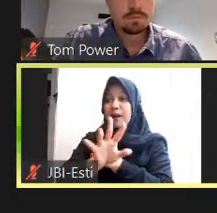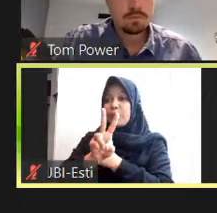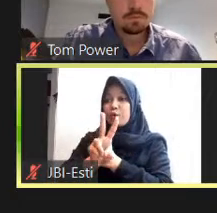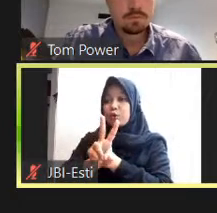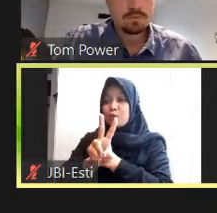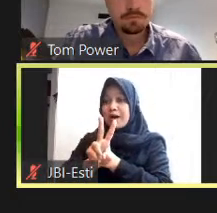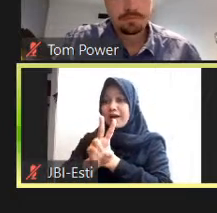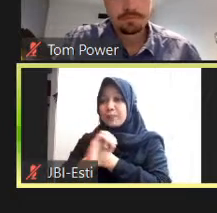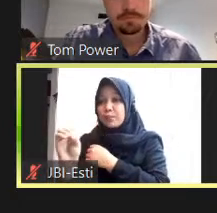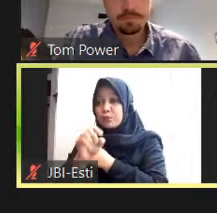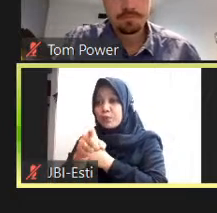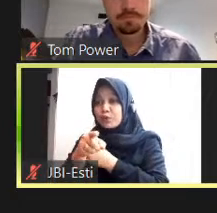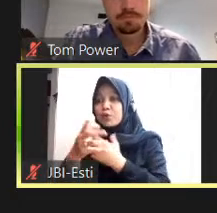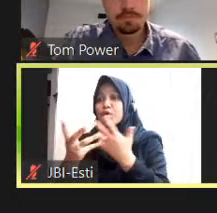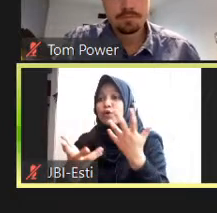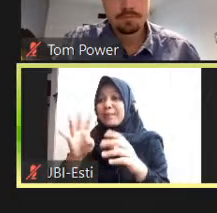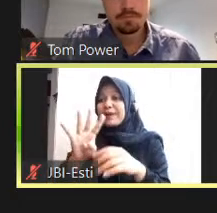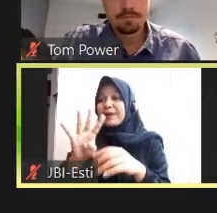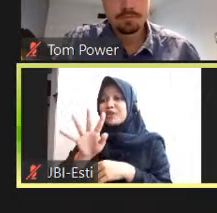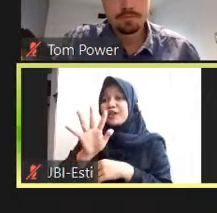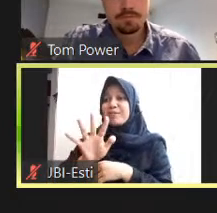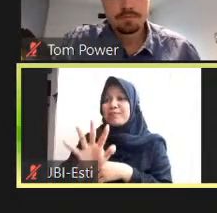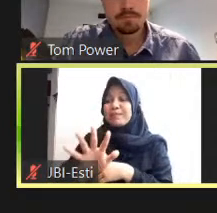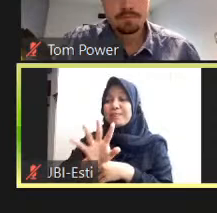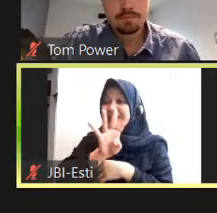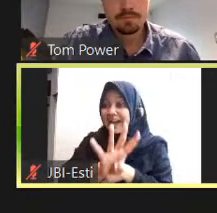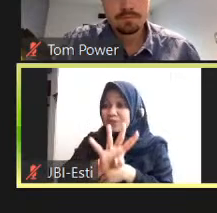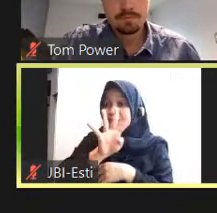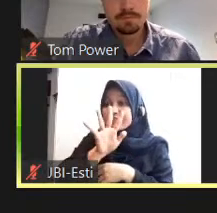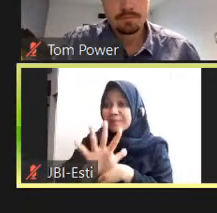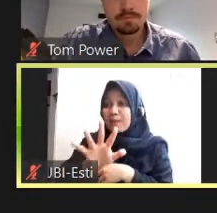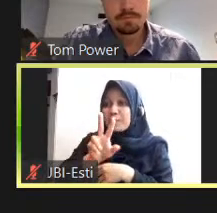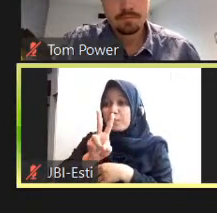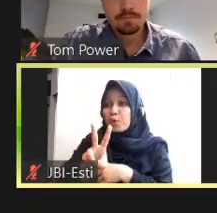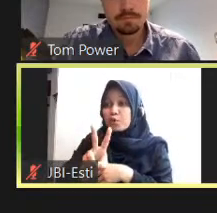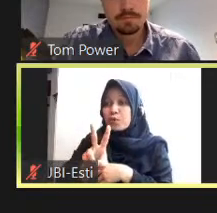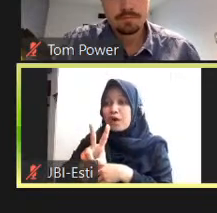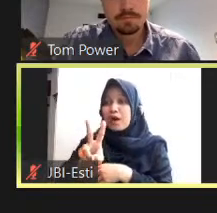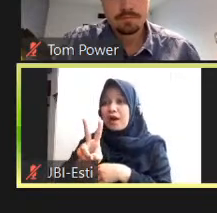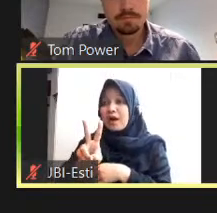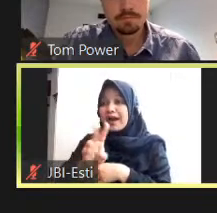ormas. Jadi ada